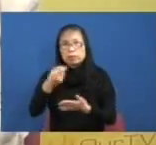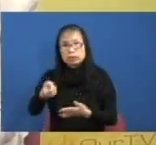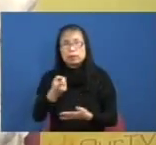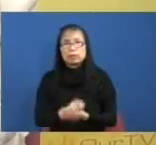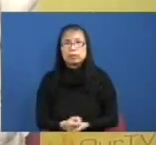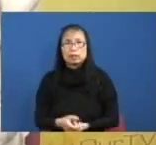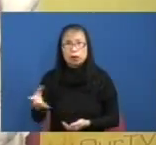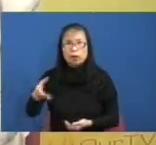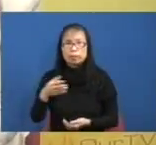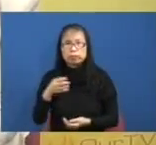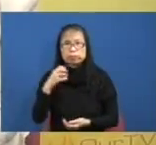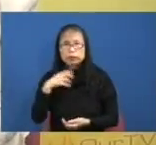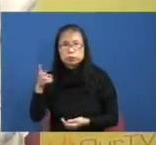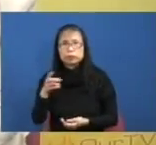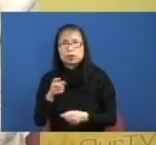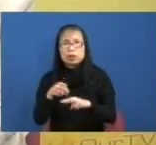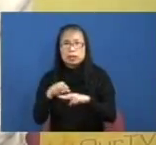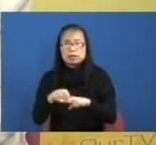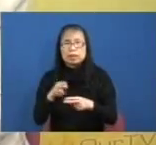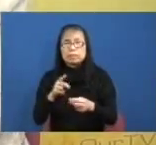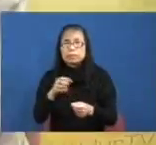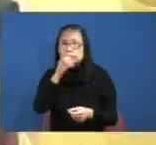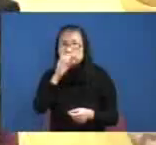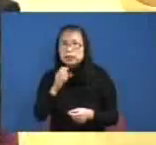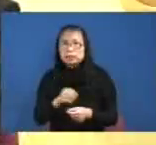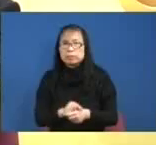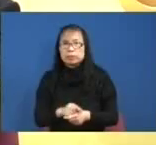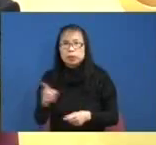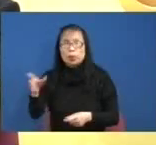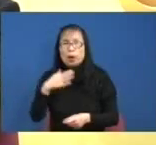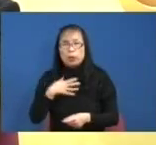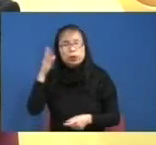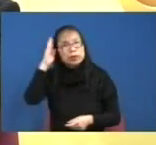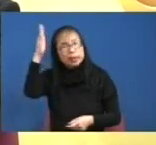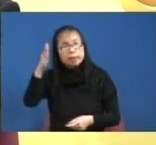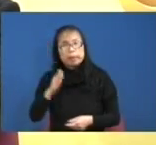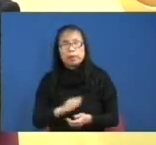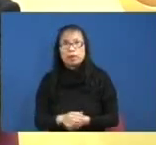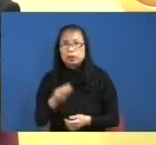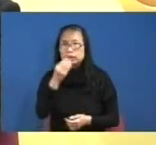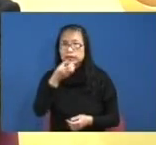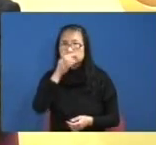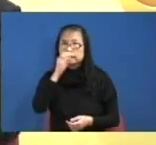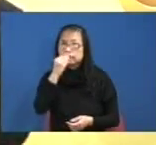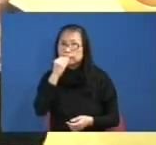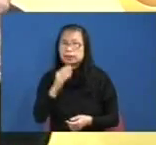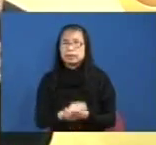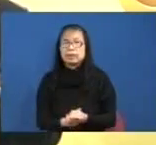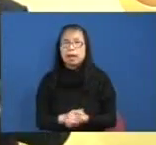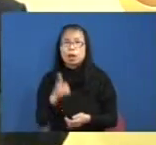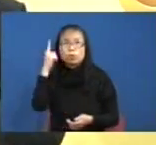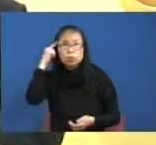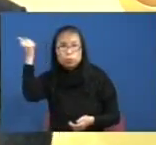你哋餐飲業嗰個範疇可有冇咁嘅諗 法？我哋當然係希望一啲食肆著名嘅食肆